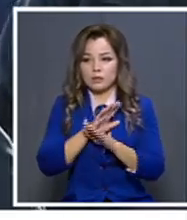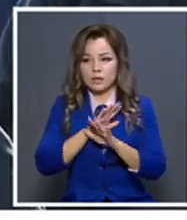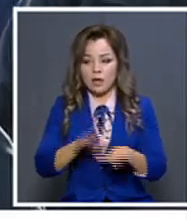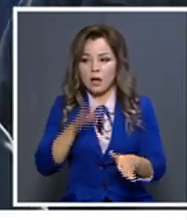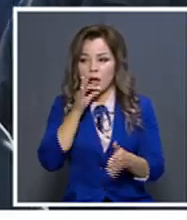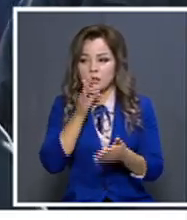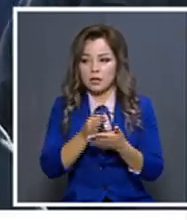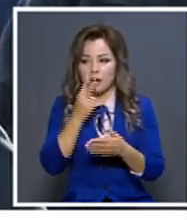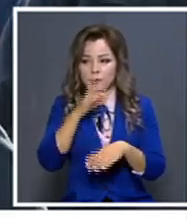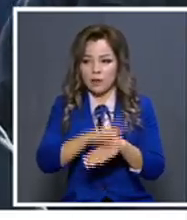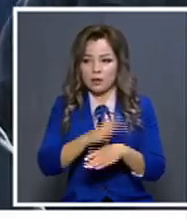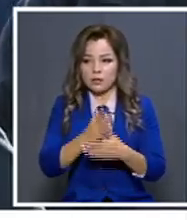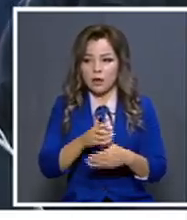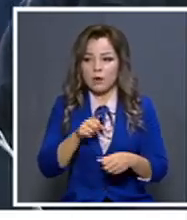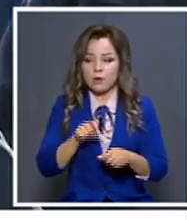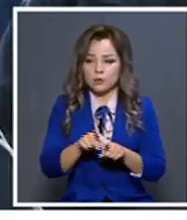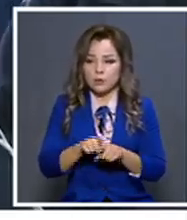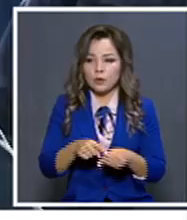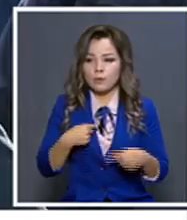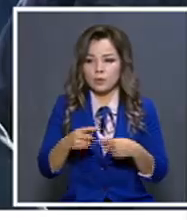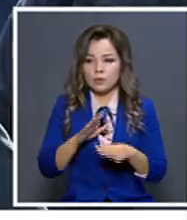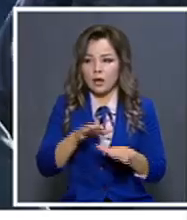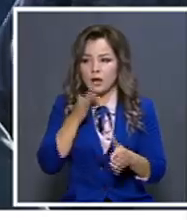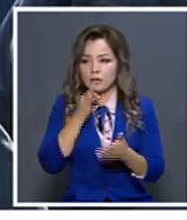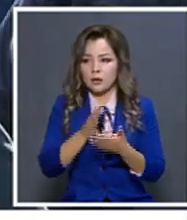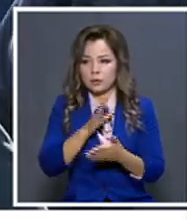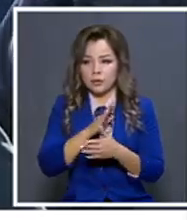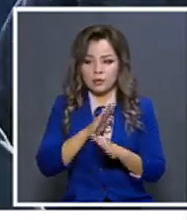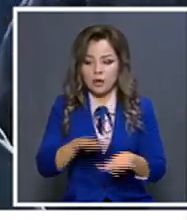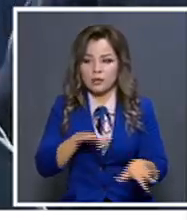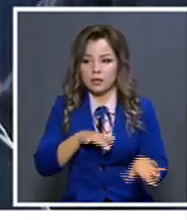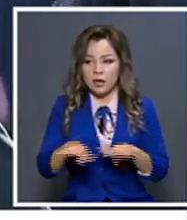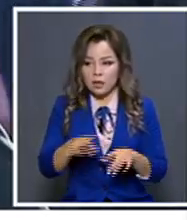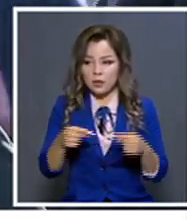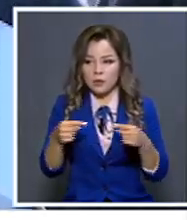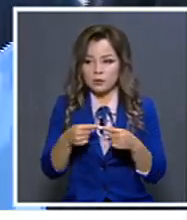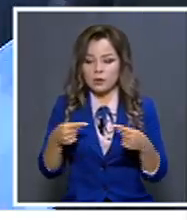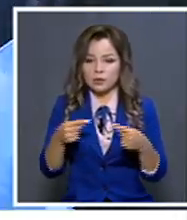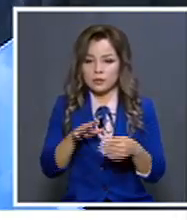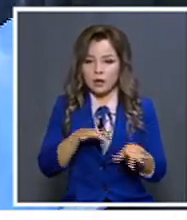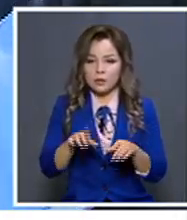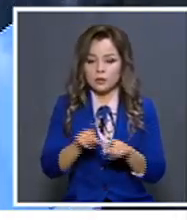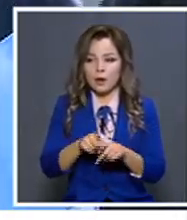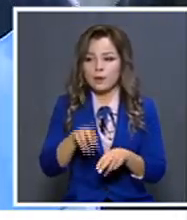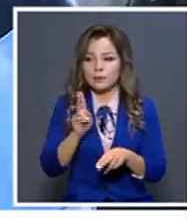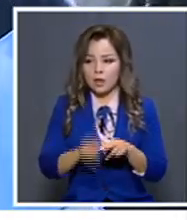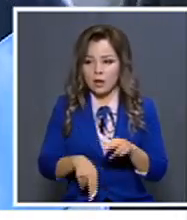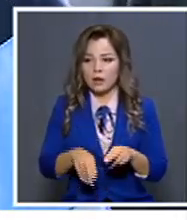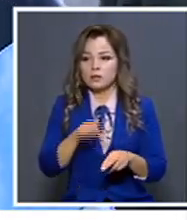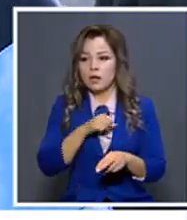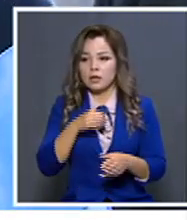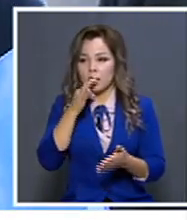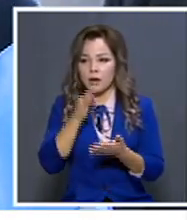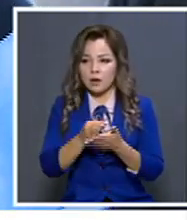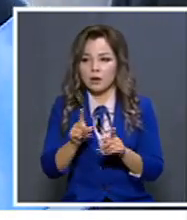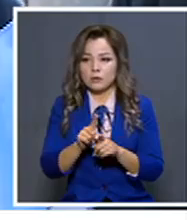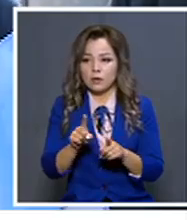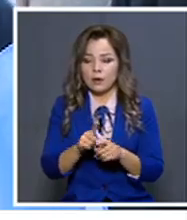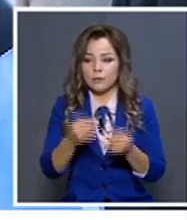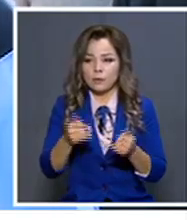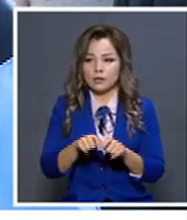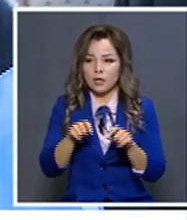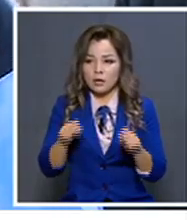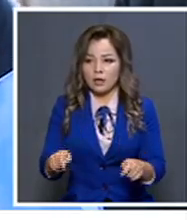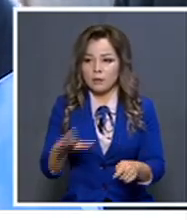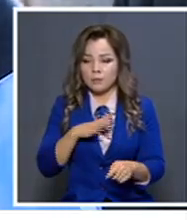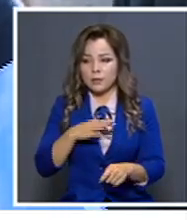болмаған зорлық көрсетпеген оған деп. Іс қозғағаннан кейін, ол іс қозғалып кеткеннен кейін кадми полиция мінекей